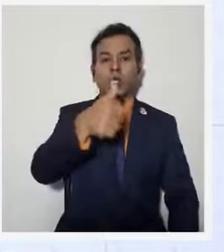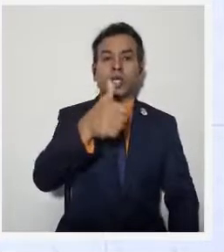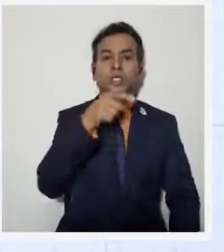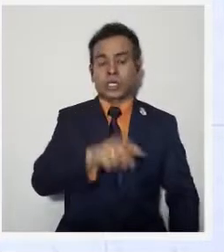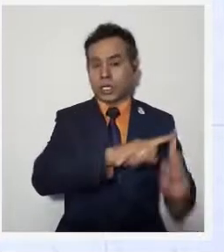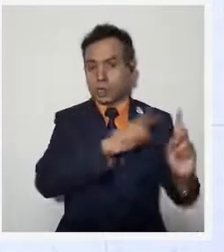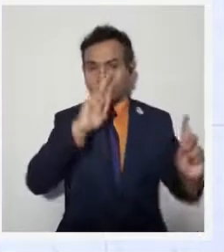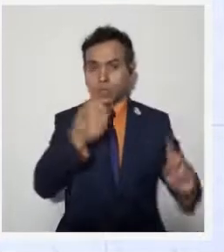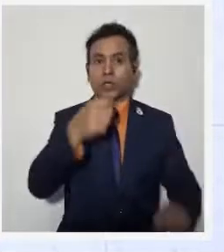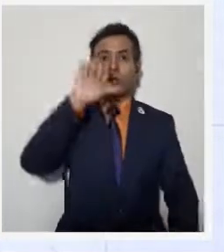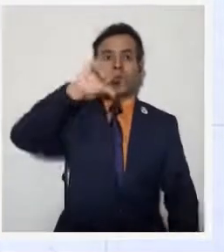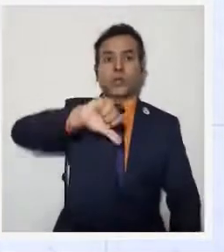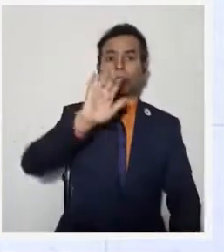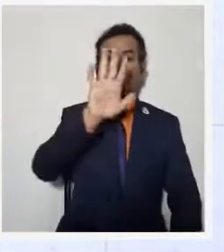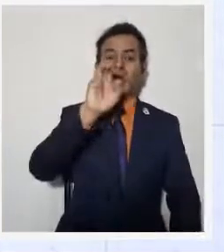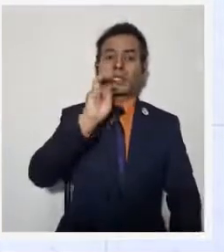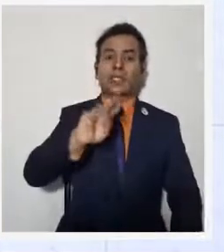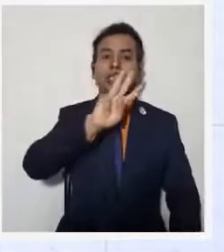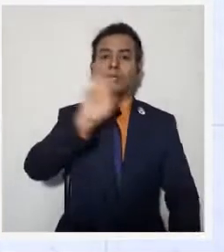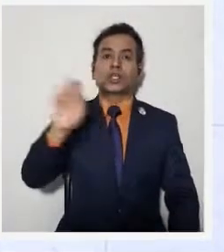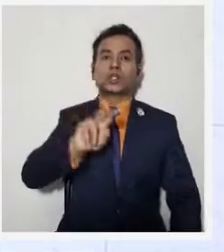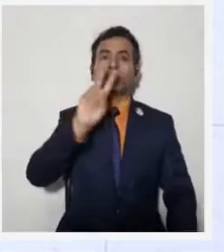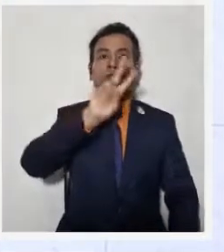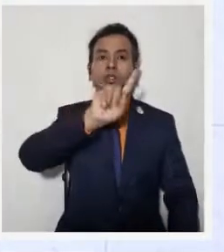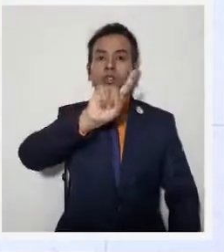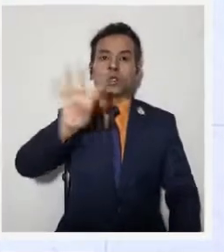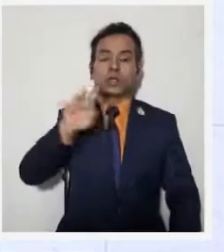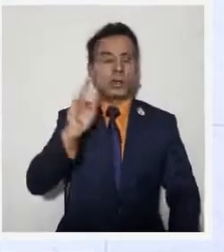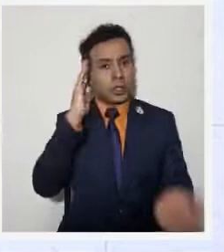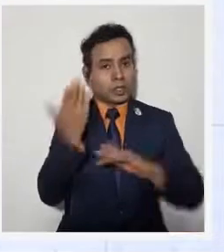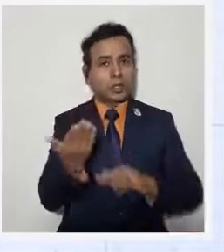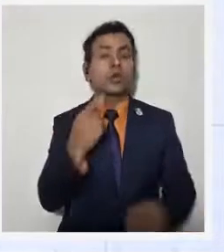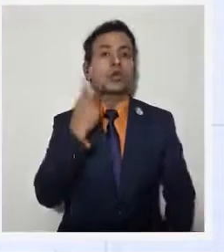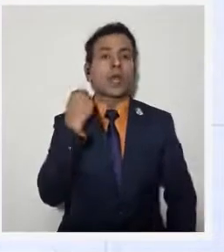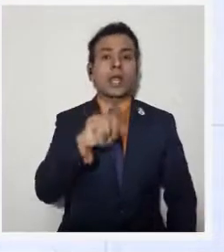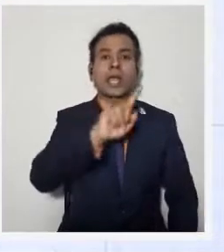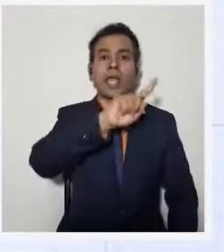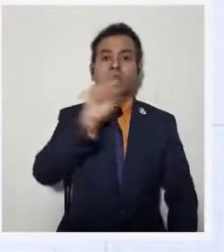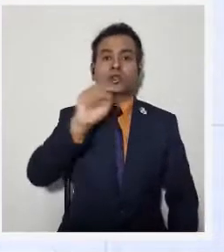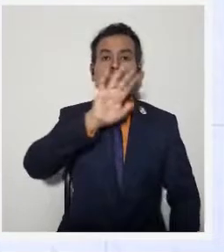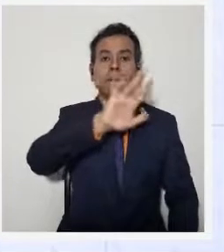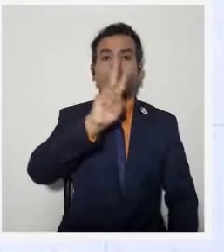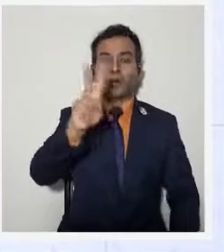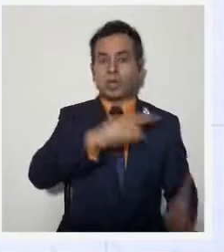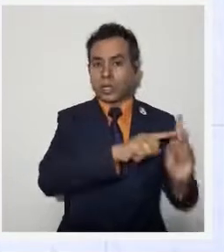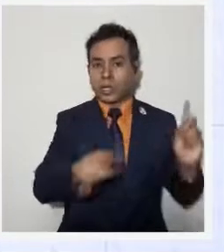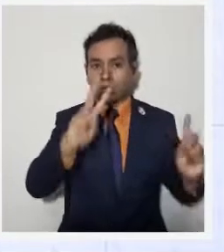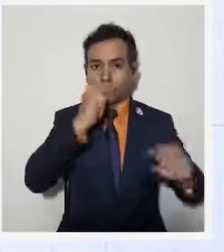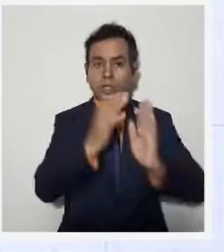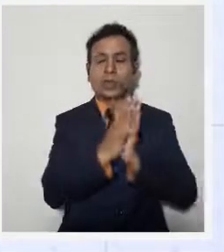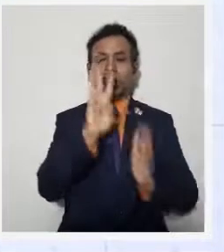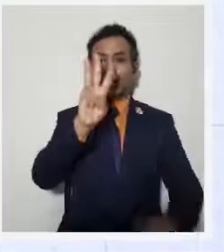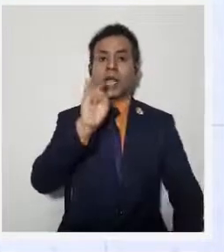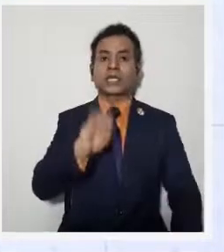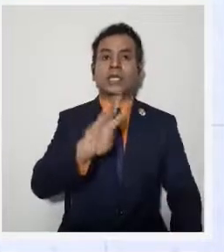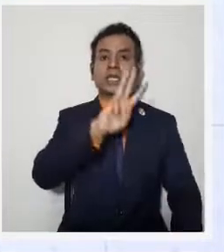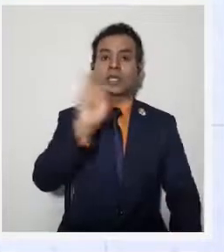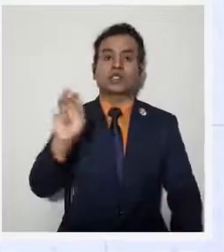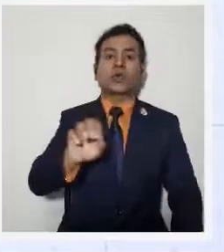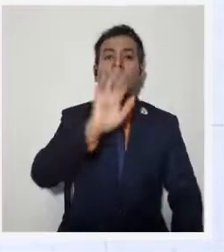থেকে, এখানে 24 ঘন্টায় শনাক্ত 4,506 জন এবং এ পর্যন্ত 95,314 জন, মৃত্যুবরণ